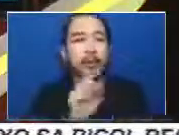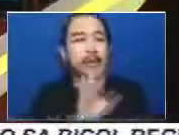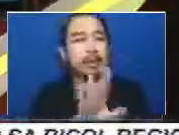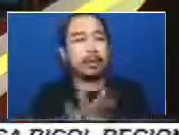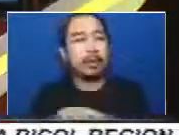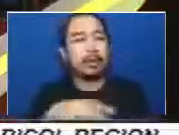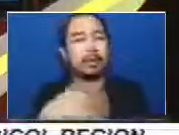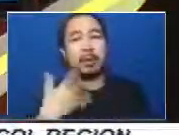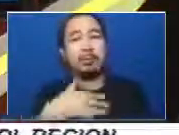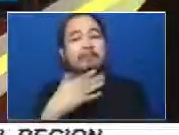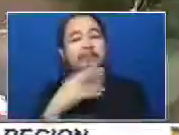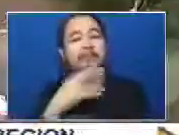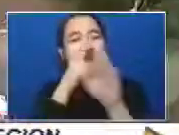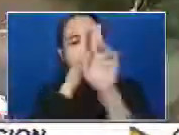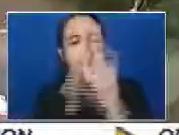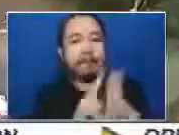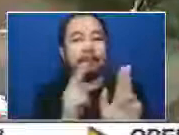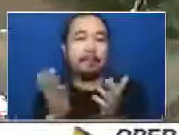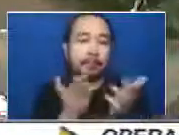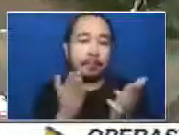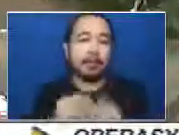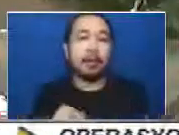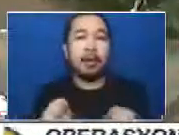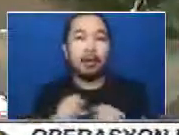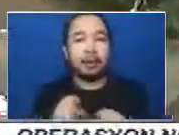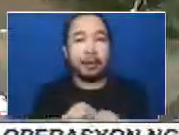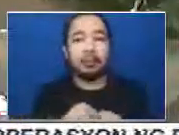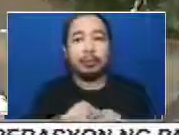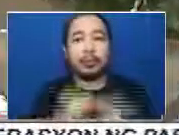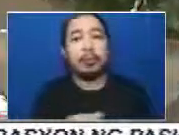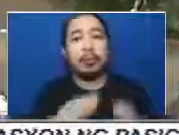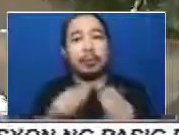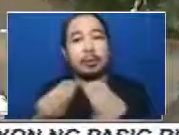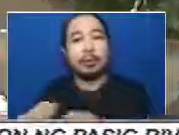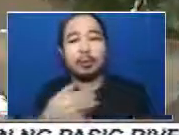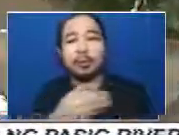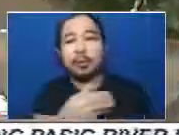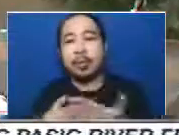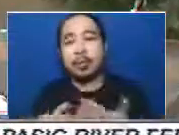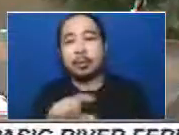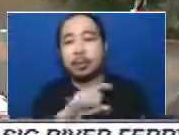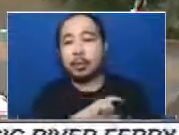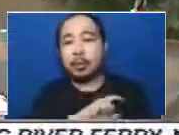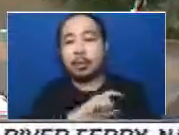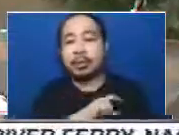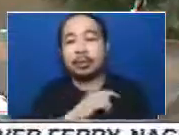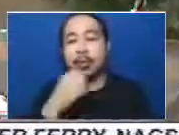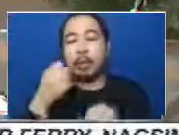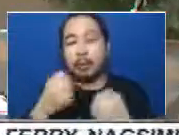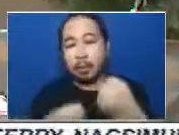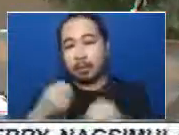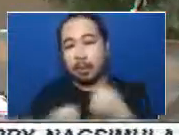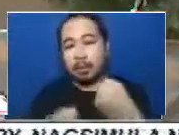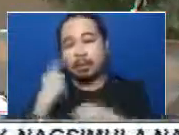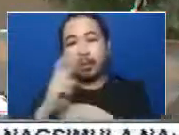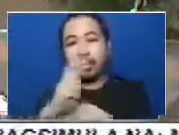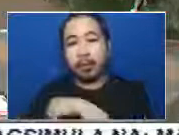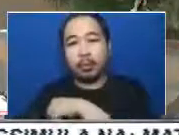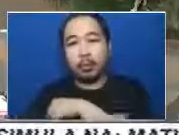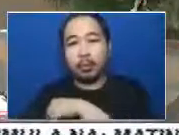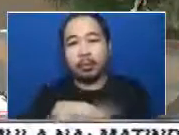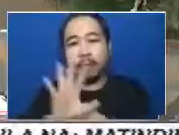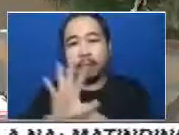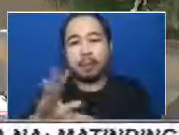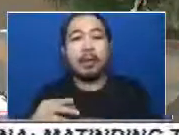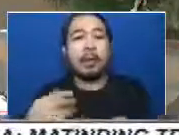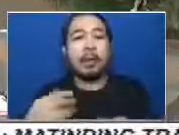Kaya naman, para po pag-usapan ang tungkol dyan, makakasama natin si Undersecretary Ruth Castelo mula